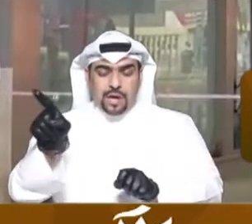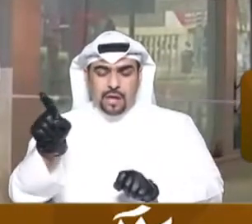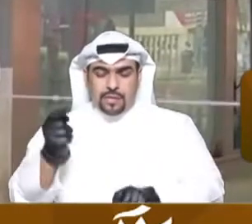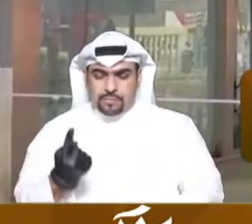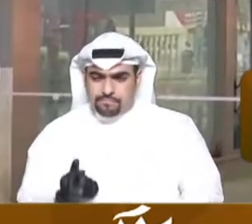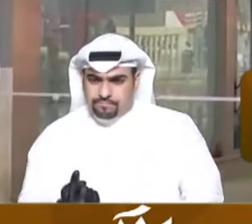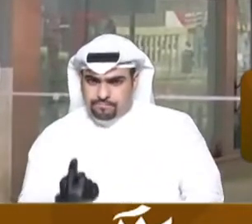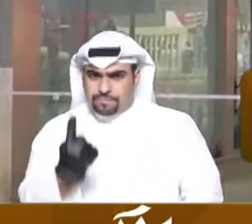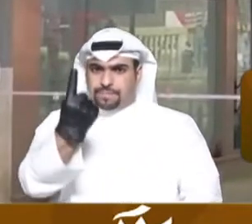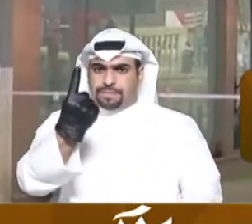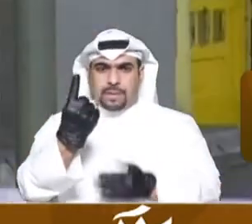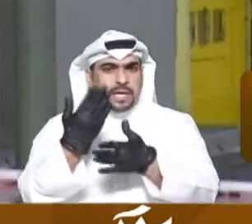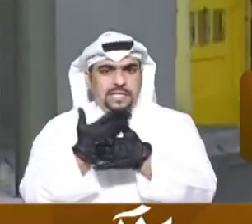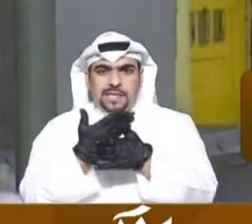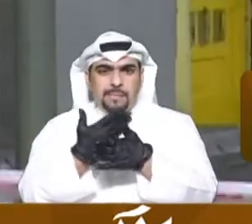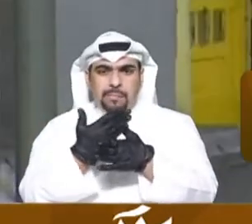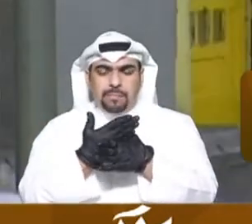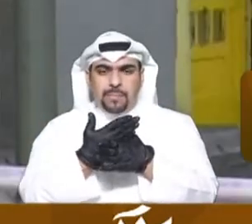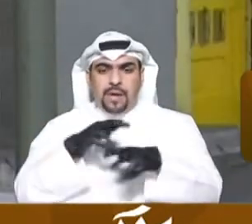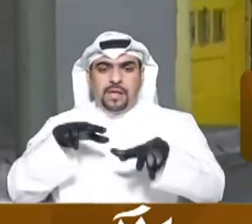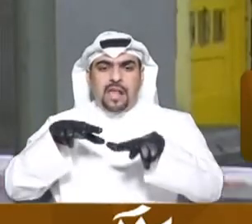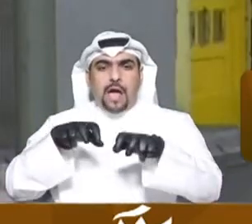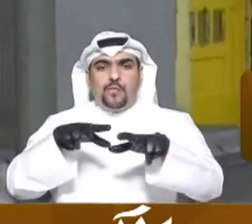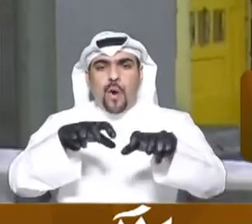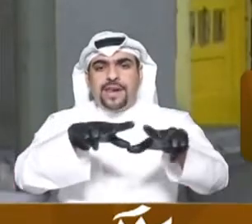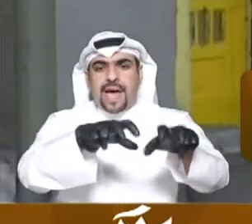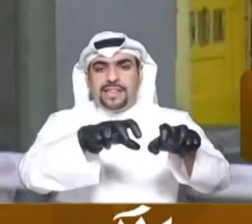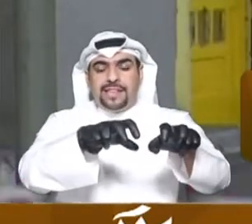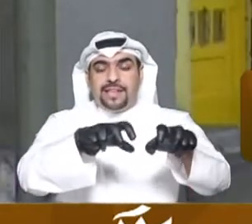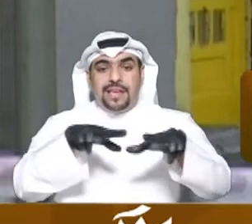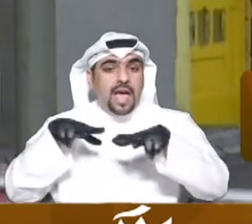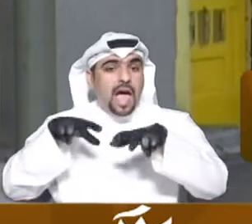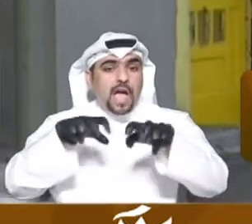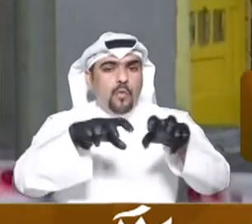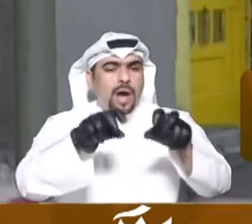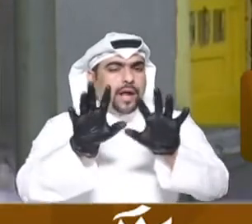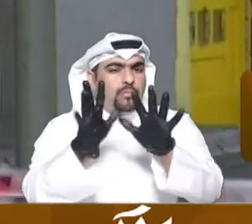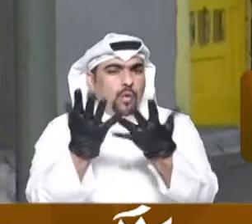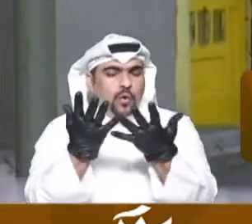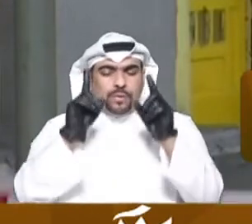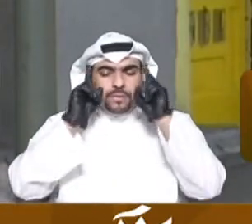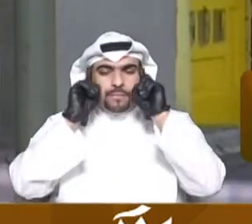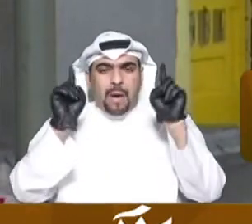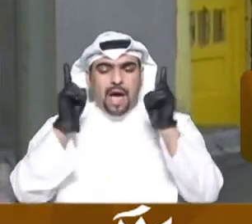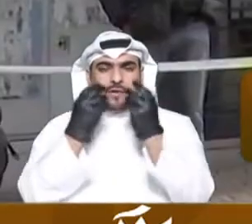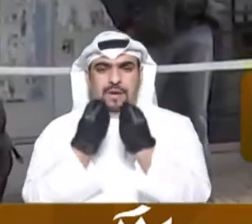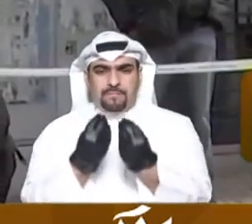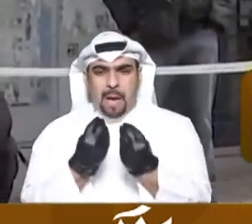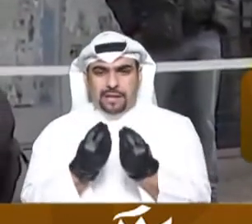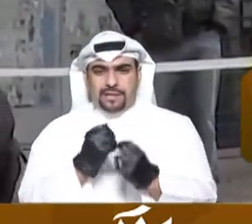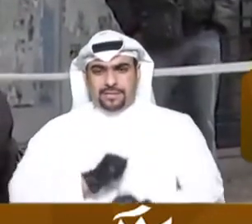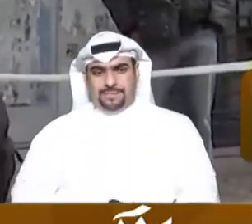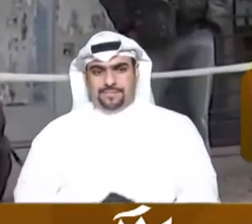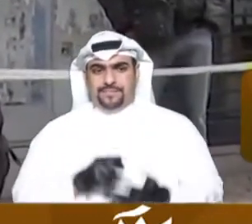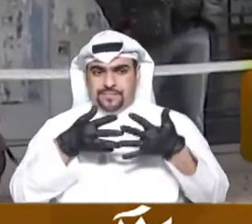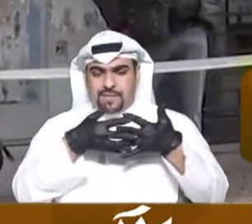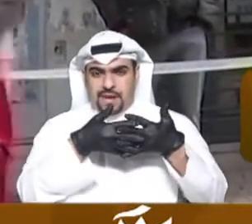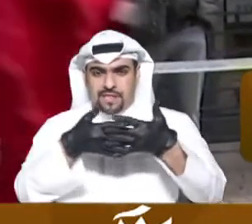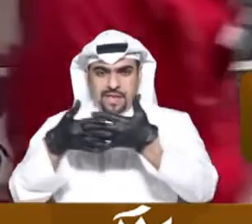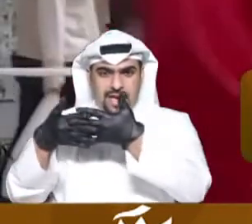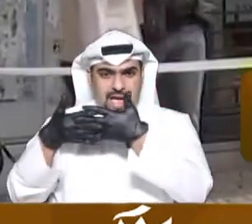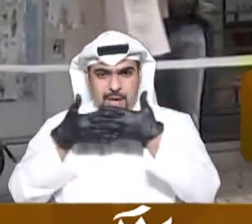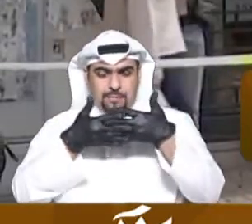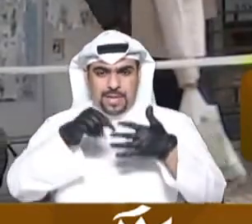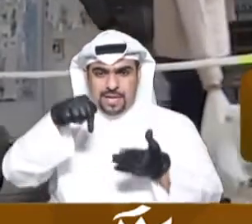تستطيع تحديد مصدر تفشي بعد. ولاية ماساتشوست بؤرة جديدة ترصدها الولايات المتحدة، نيويورك